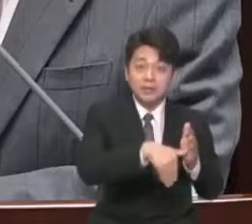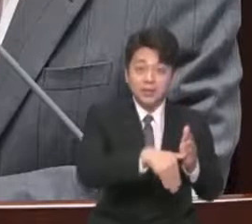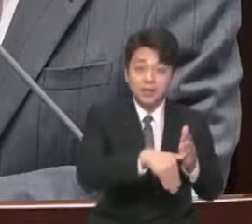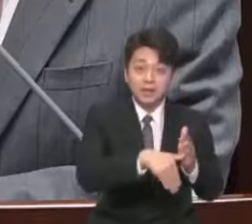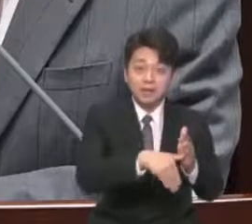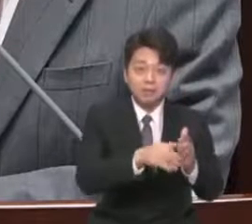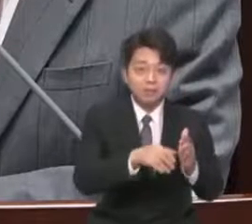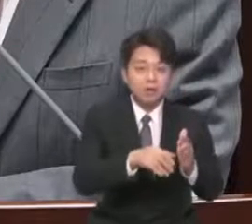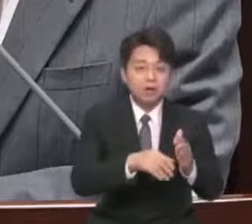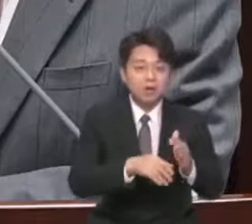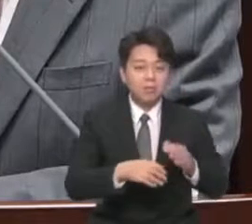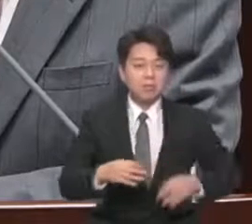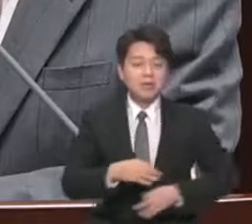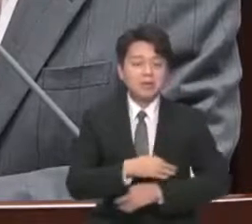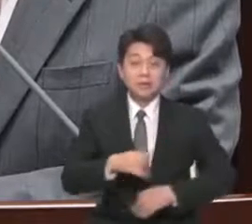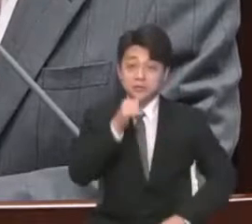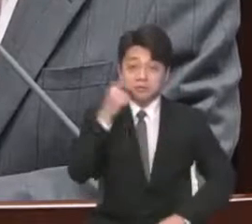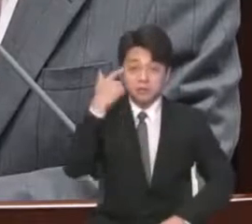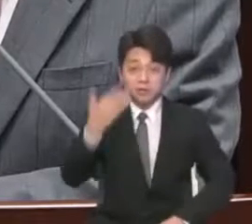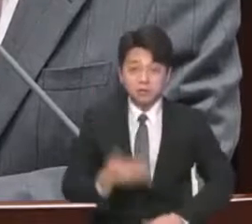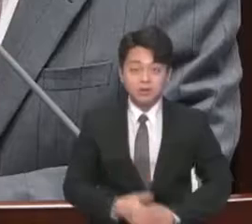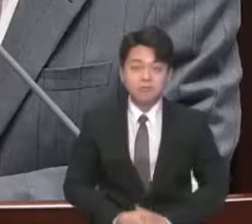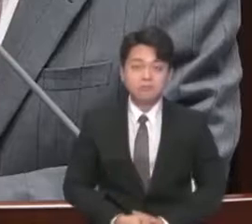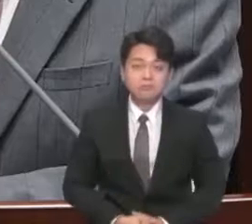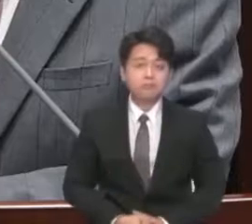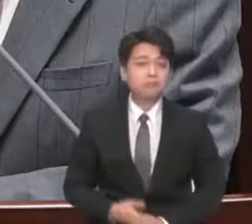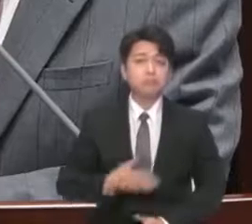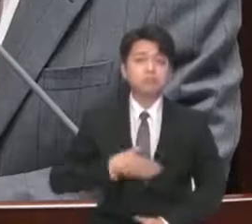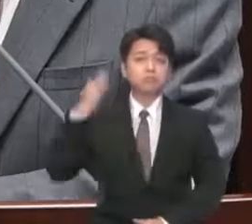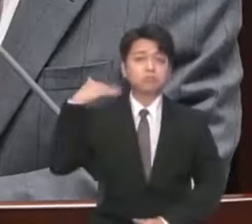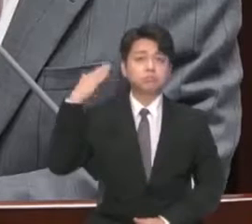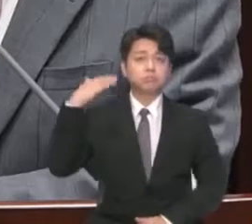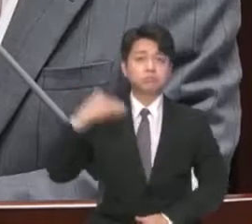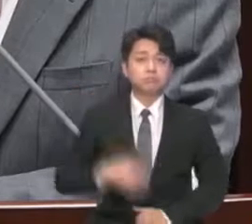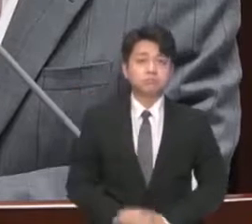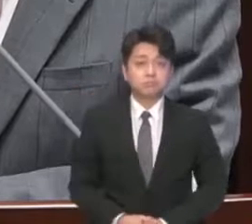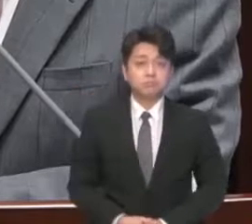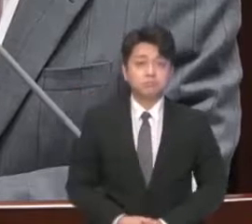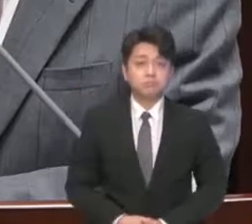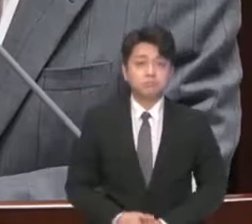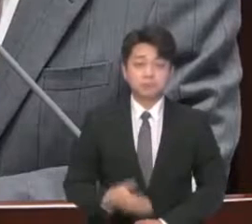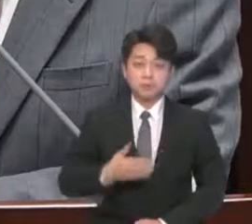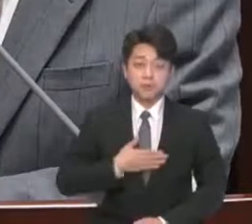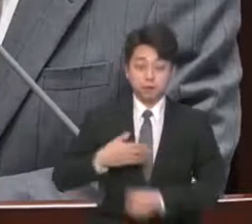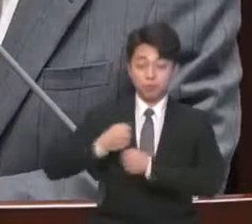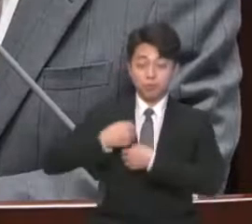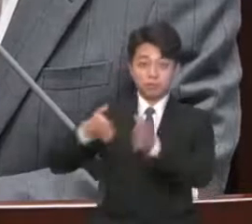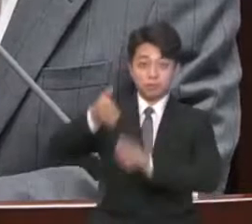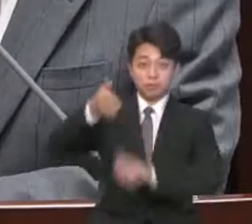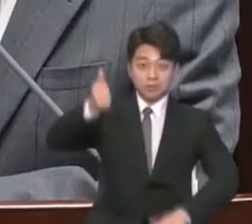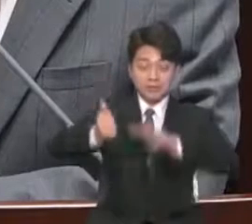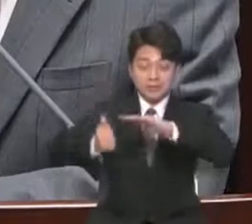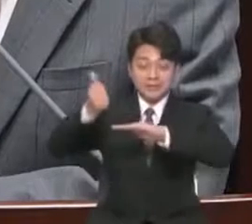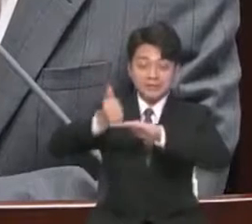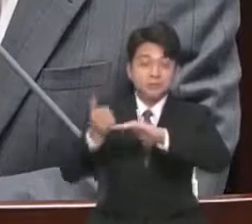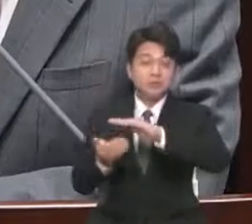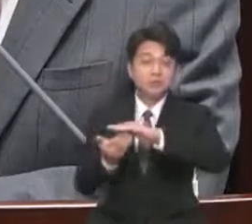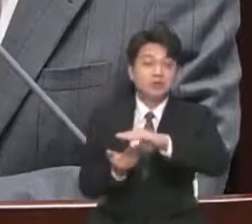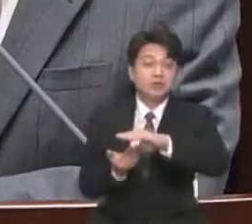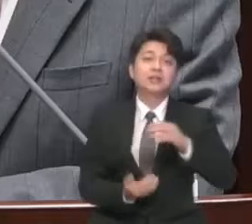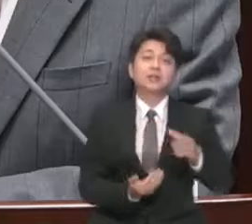저는 처음 듣는 얘기고 그것은 제가 장관 이전의 얘기이기 때문에 그 부분에 대해서는